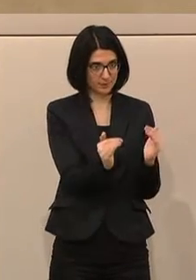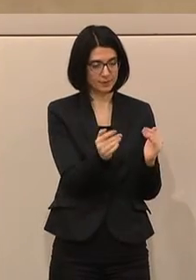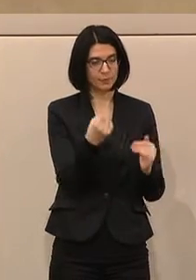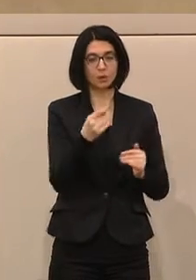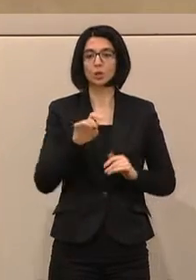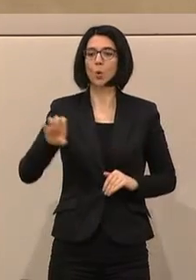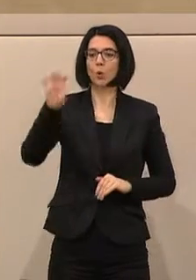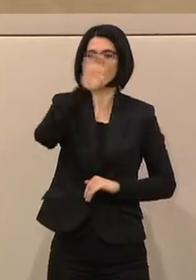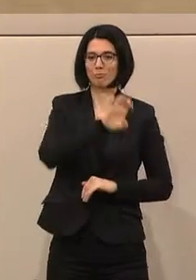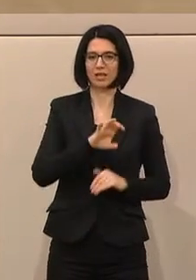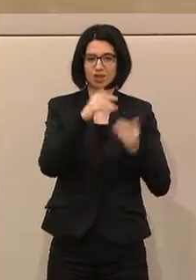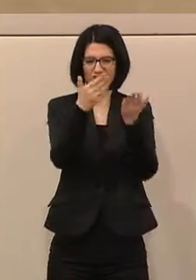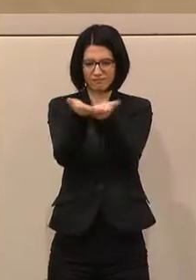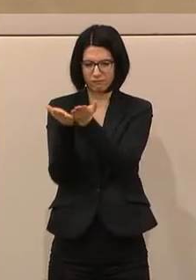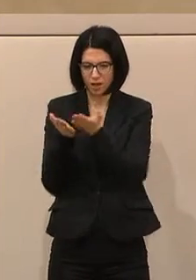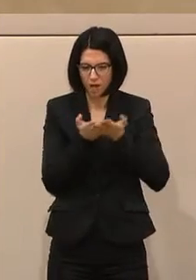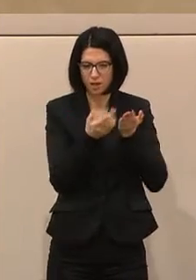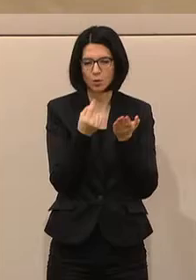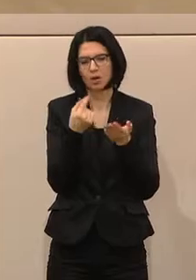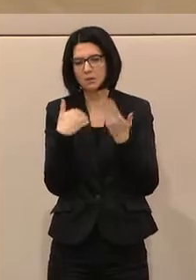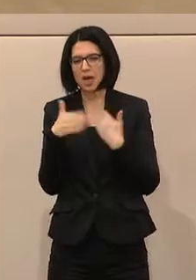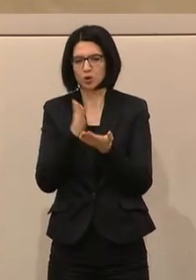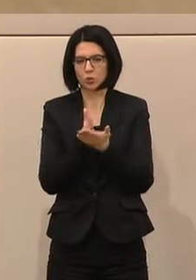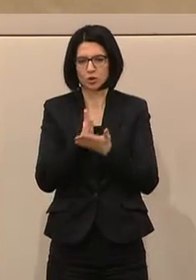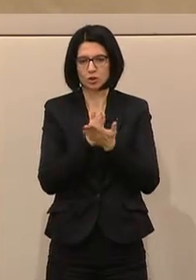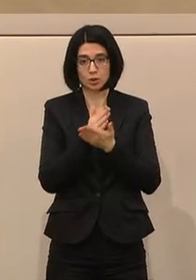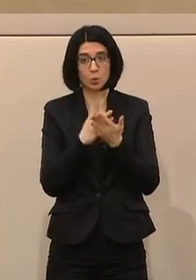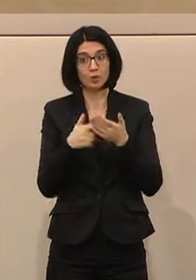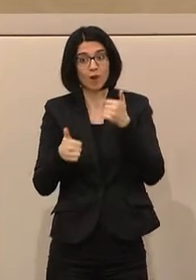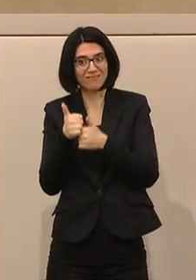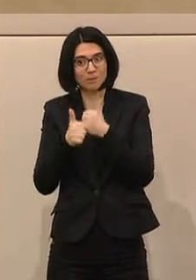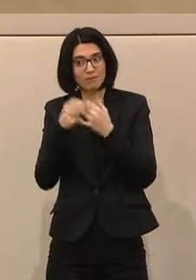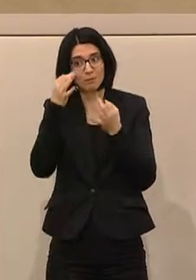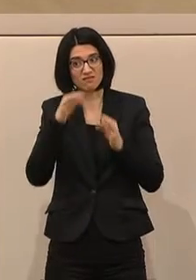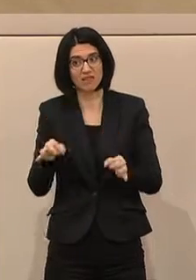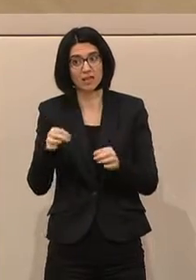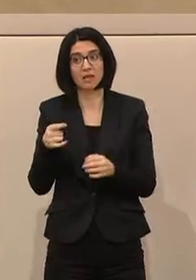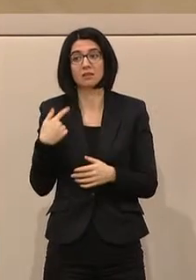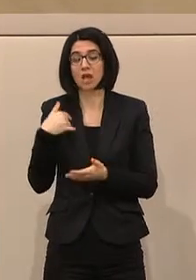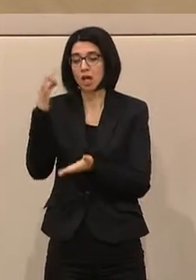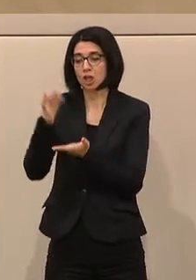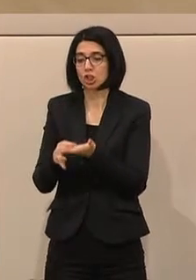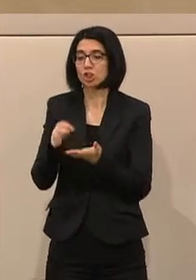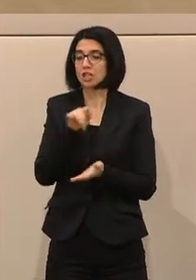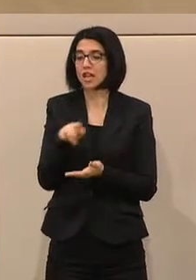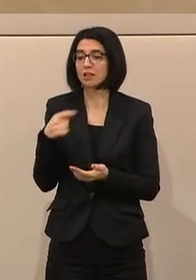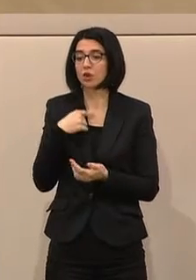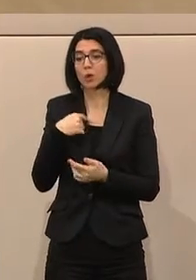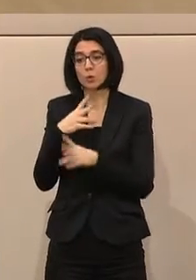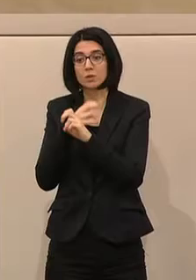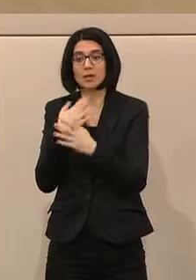zumindest im europäischen Durchschnitt liegen und die Wettbewerbsfähigkeit des Standorts Österreichs verbessern und